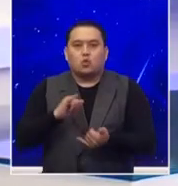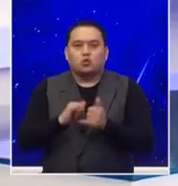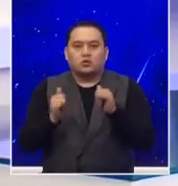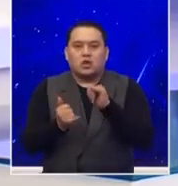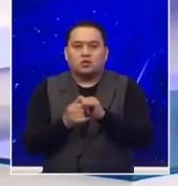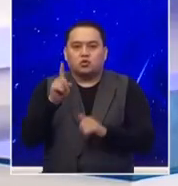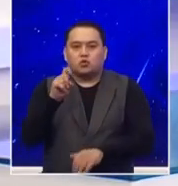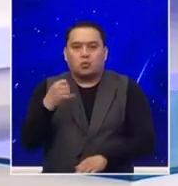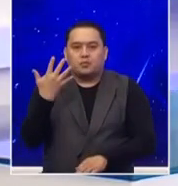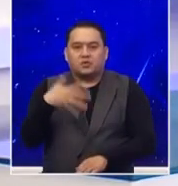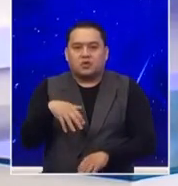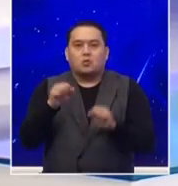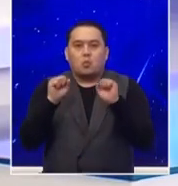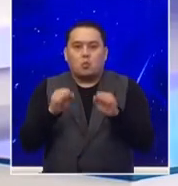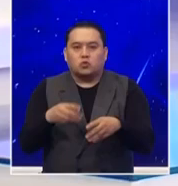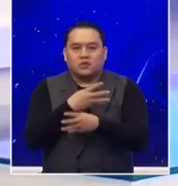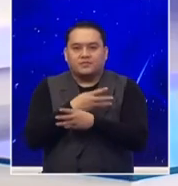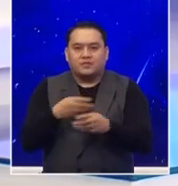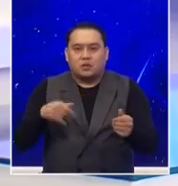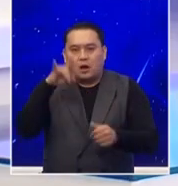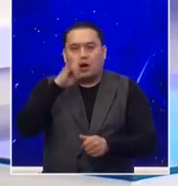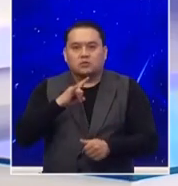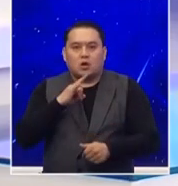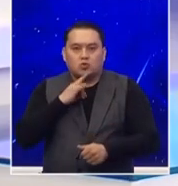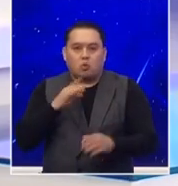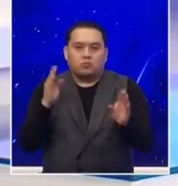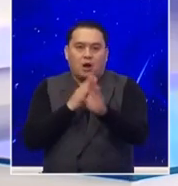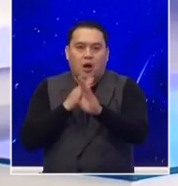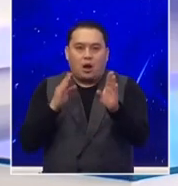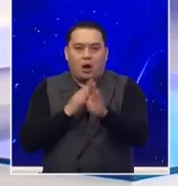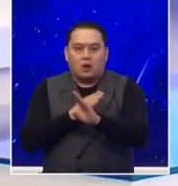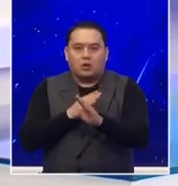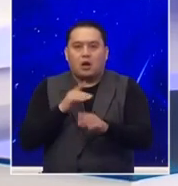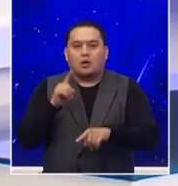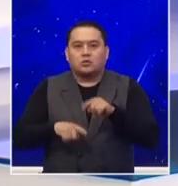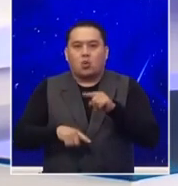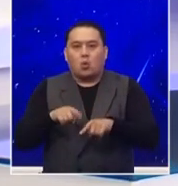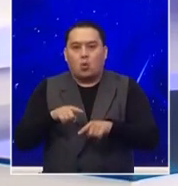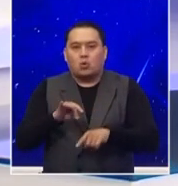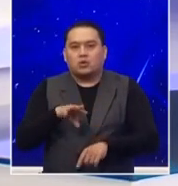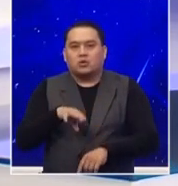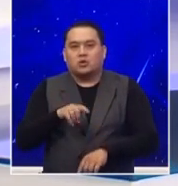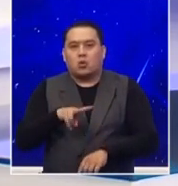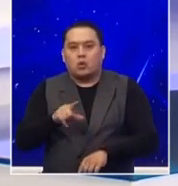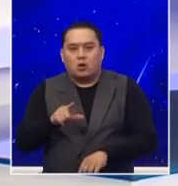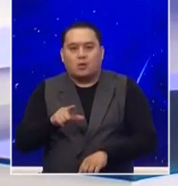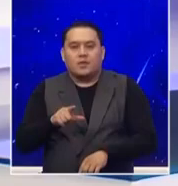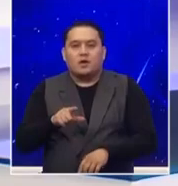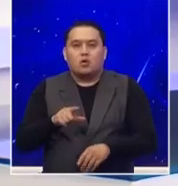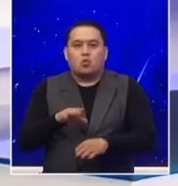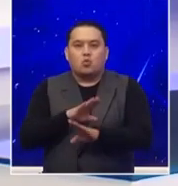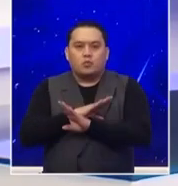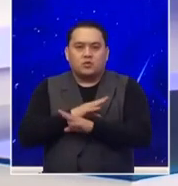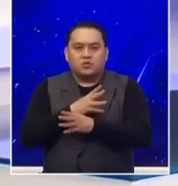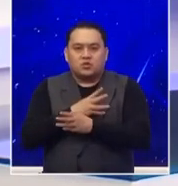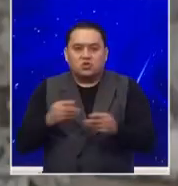150 видов птиц могут исчезнуть в Казахстане. Неутешительные прогнозы сделали отечественные орнитологи. Одной из причин вымирания